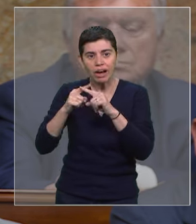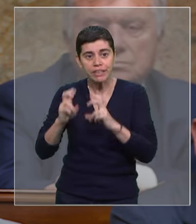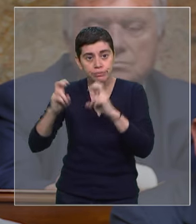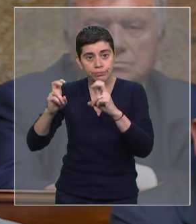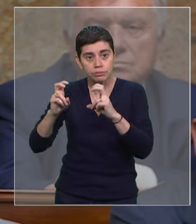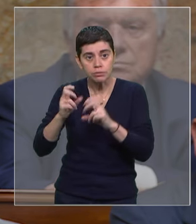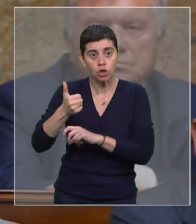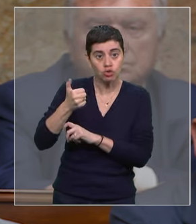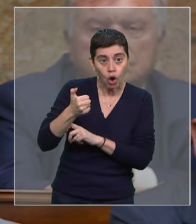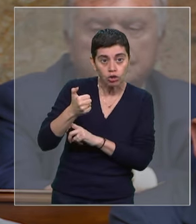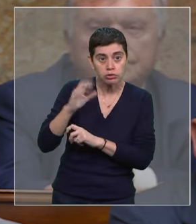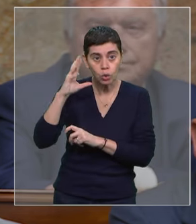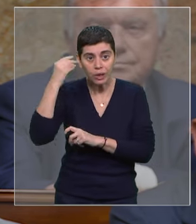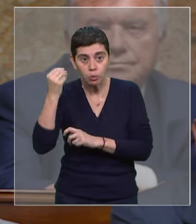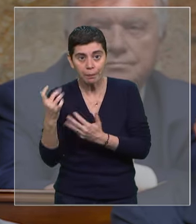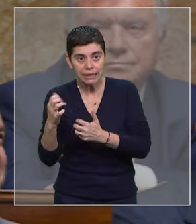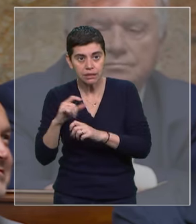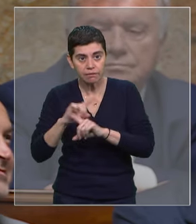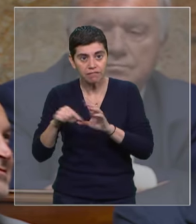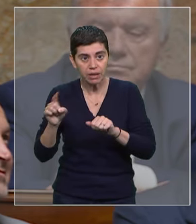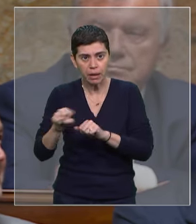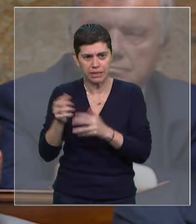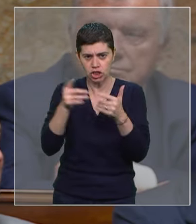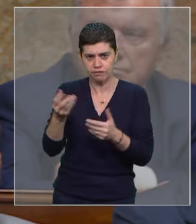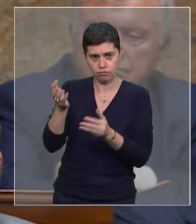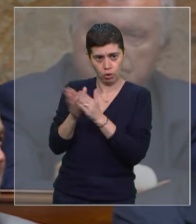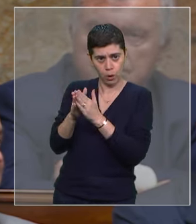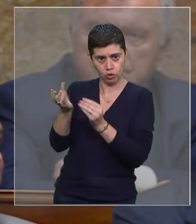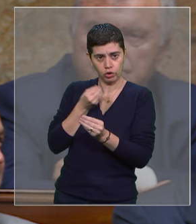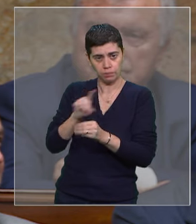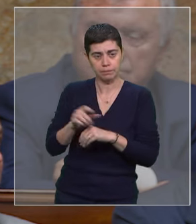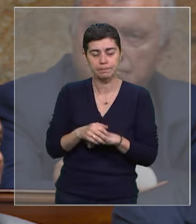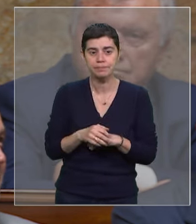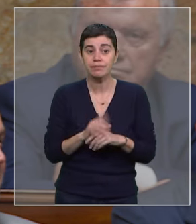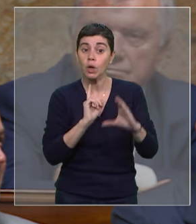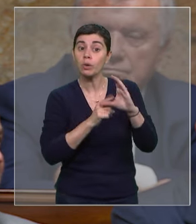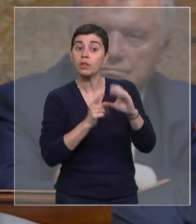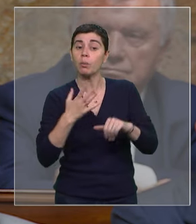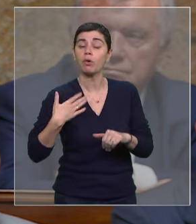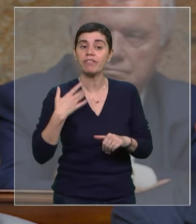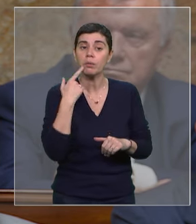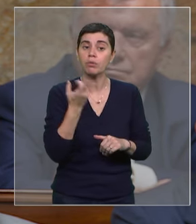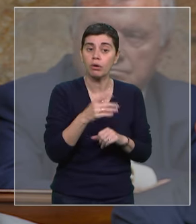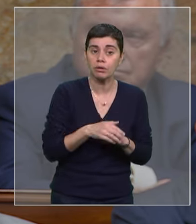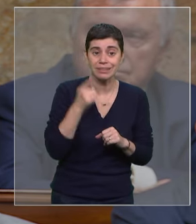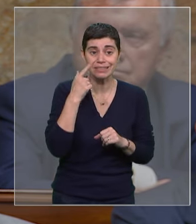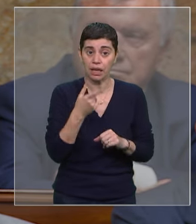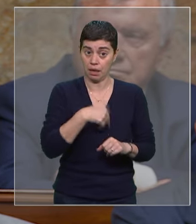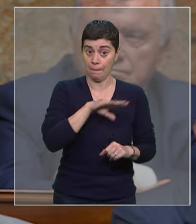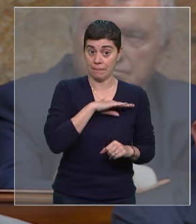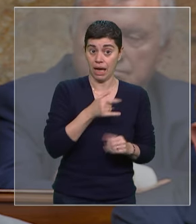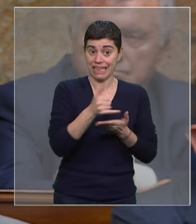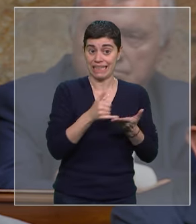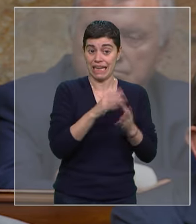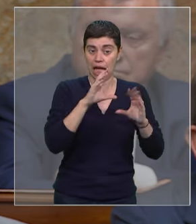en Corse, en Guadeloupe et en Martinique. Ces coefficients ont pour but, je le rappelle, de compenser les surcoûts liés à l'insularité qui